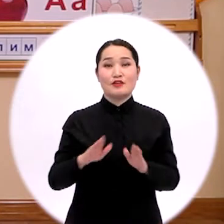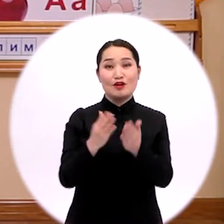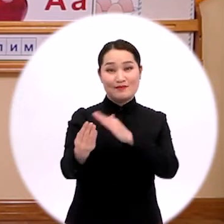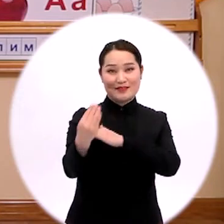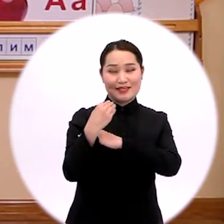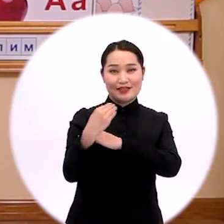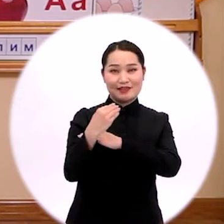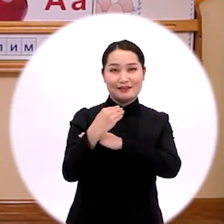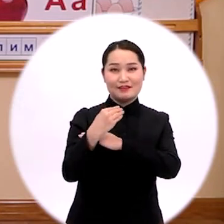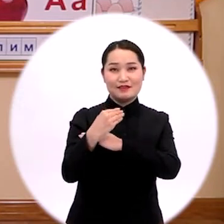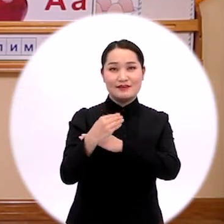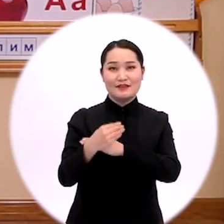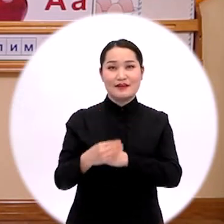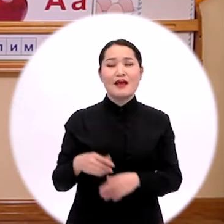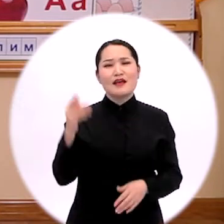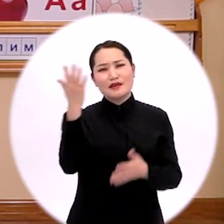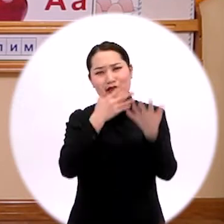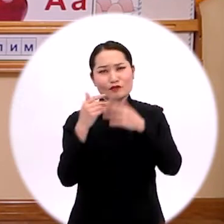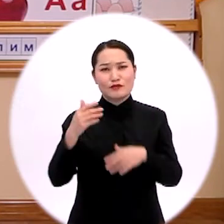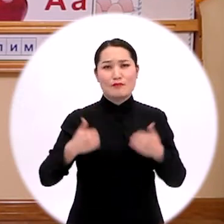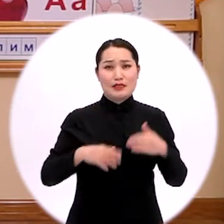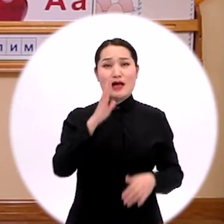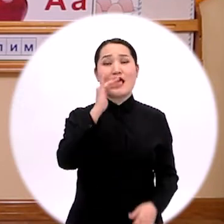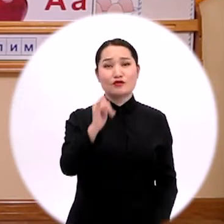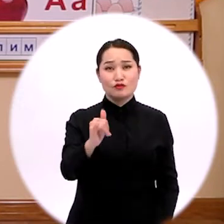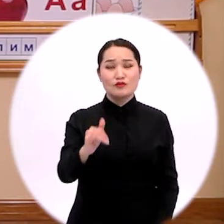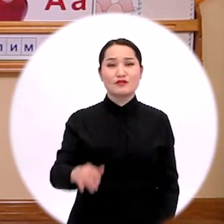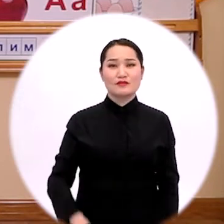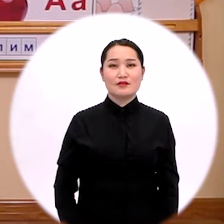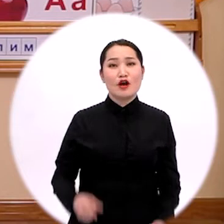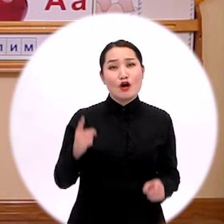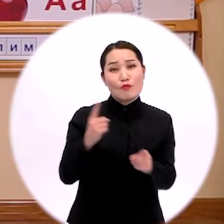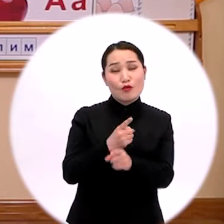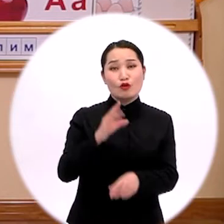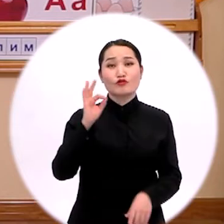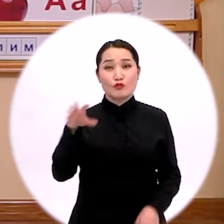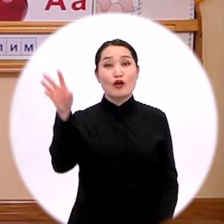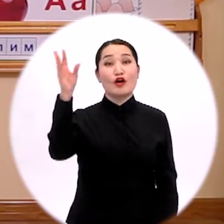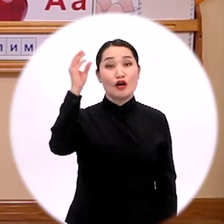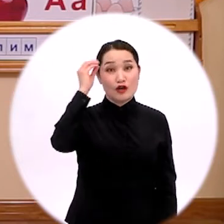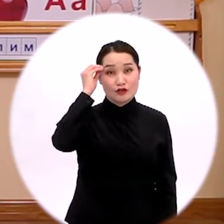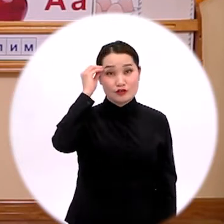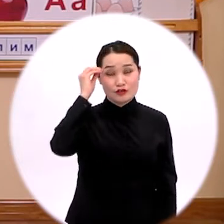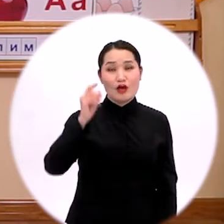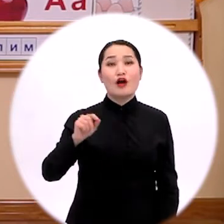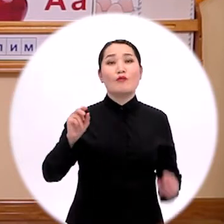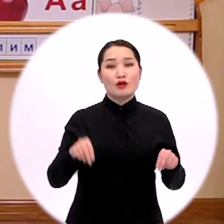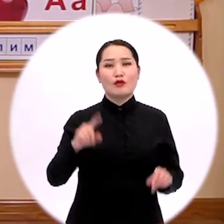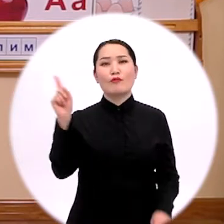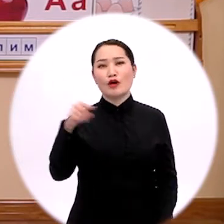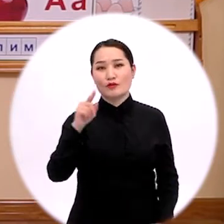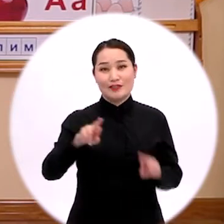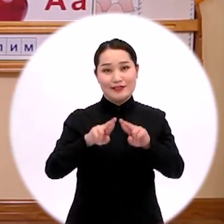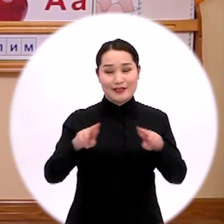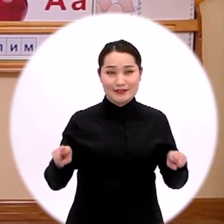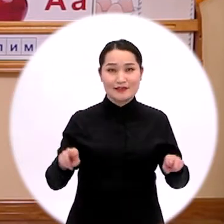заалгаж, эргэлзвэл багшаас асууж, буруу зүвийг ойлгож, болох болохгүйг